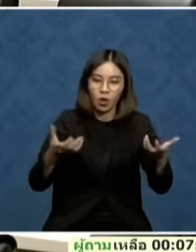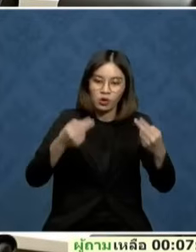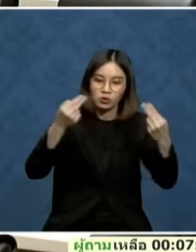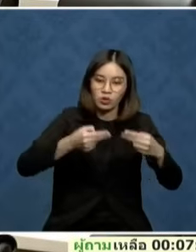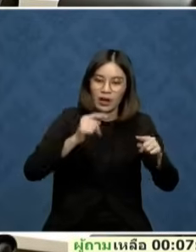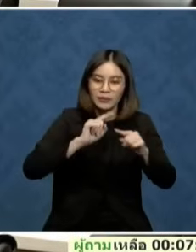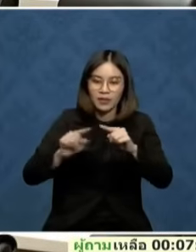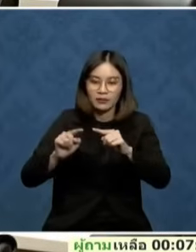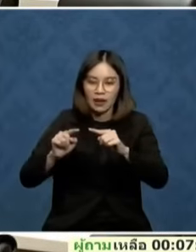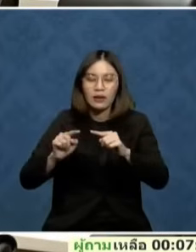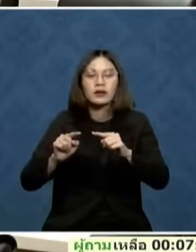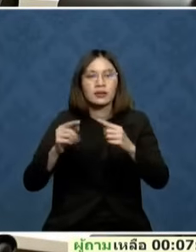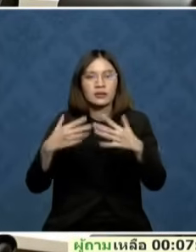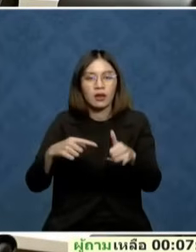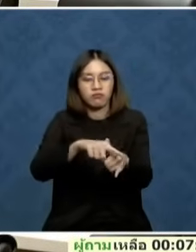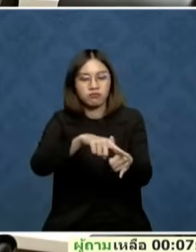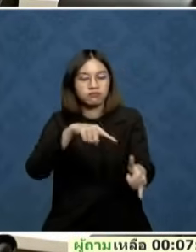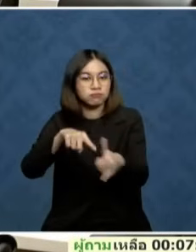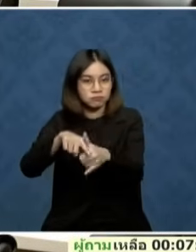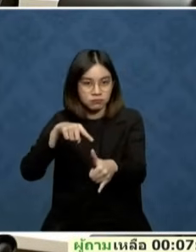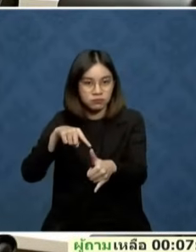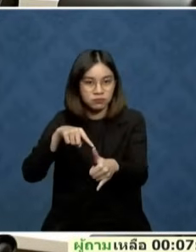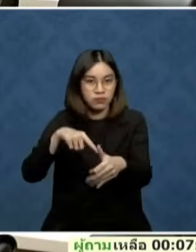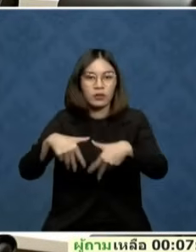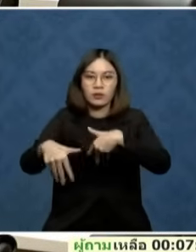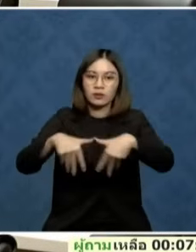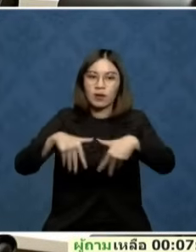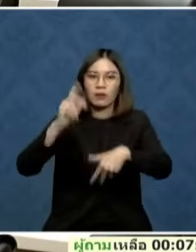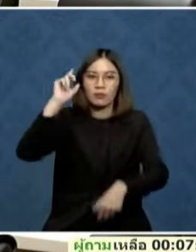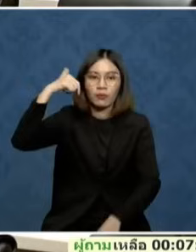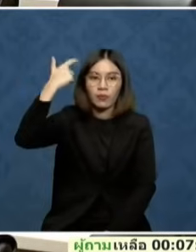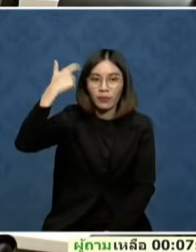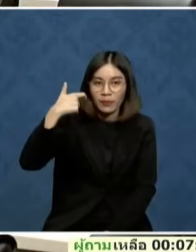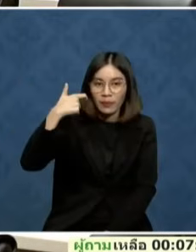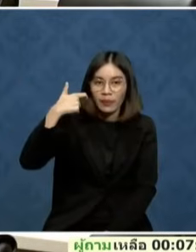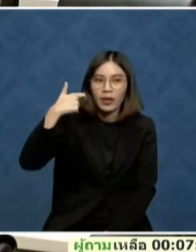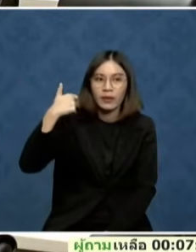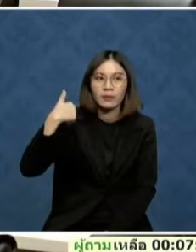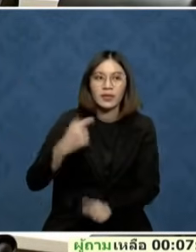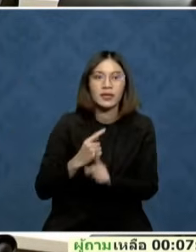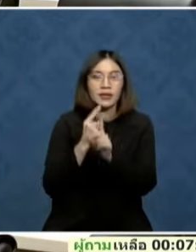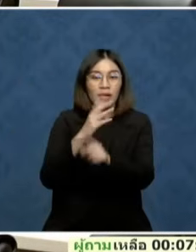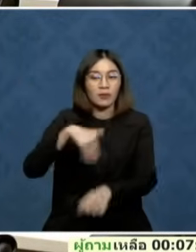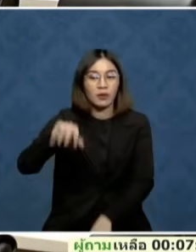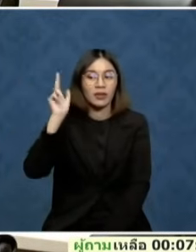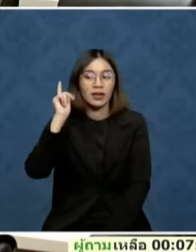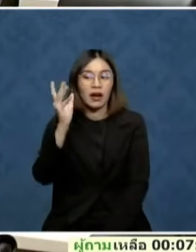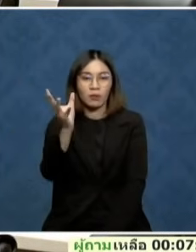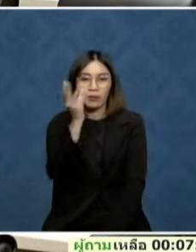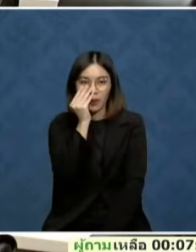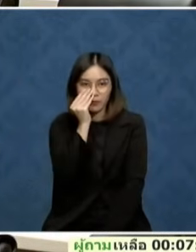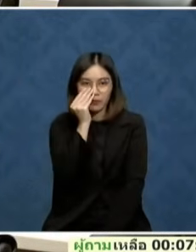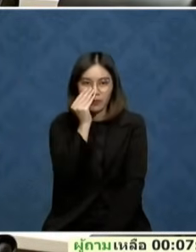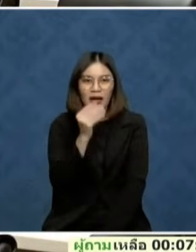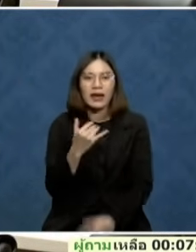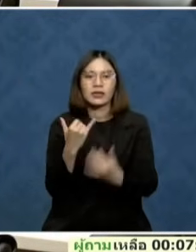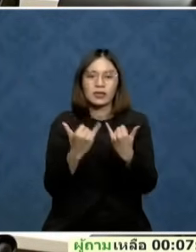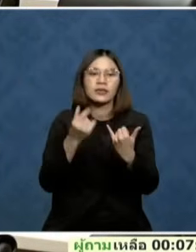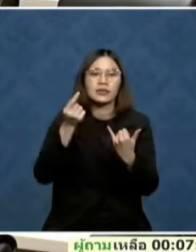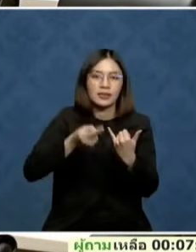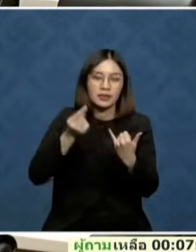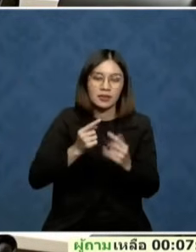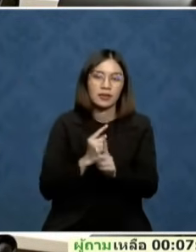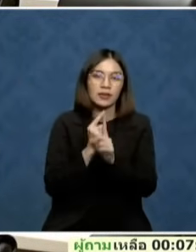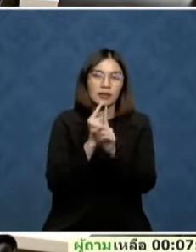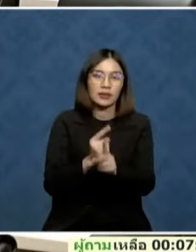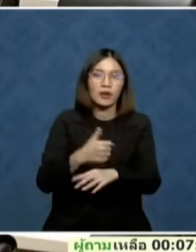กรณ์แล้วอาจจะนำไปสู่การฆ่าล้างพี่น้องประชาชนชาวเมียนมาที่เกิดขึ้นตามที่เราเห็นในข่าวซึ่งเรื่องนี้เป็นเรื่องจริงครับตาม